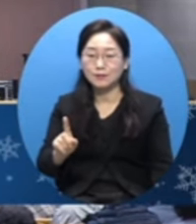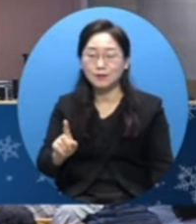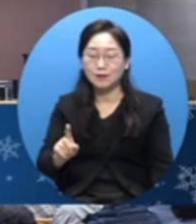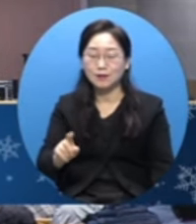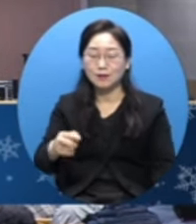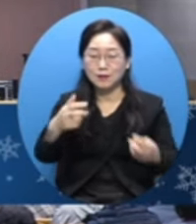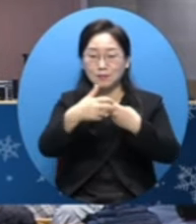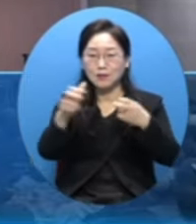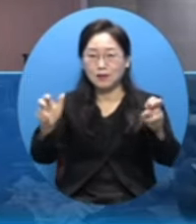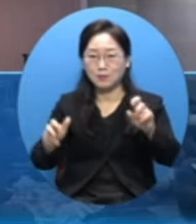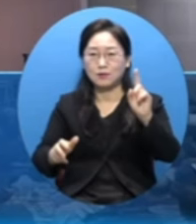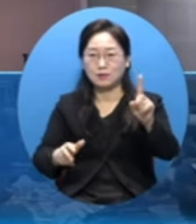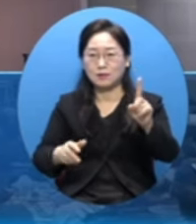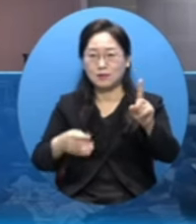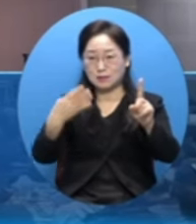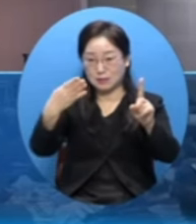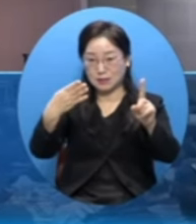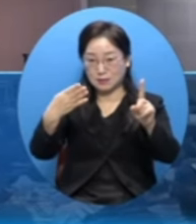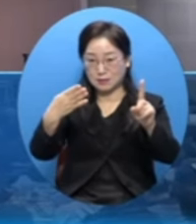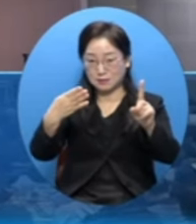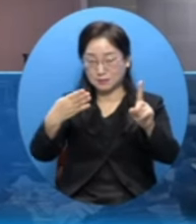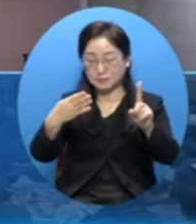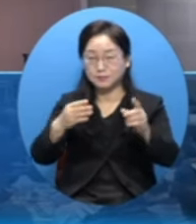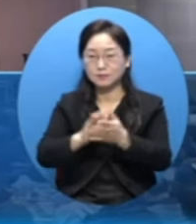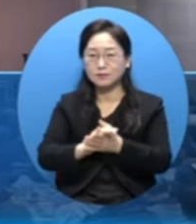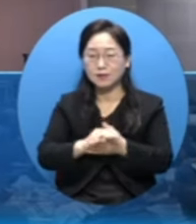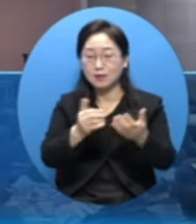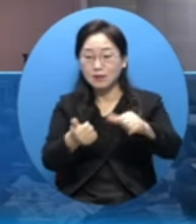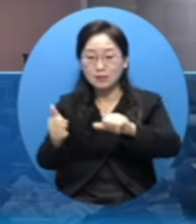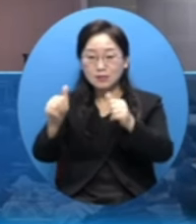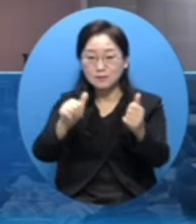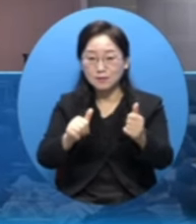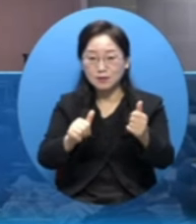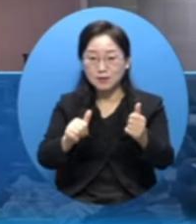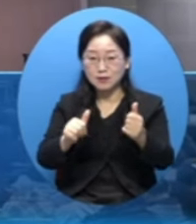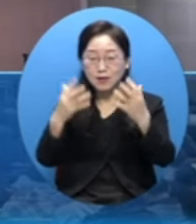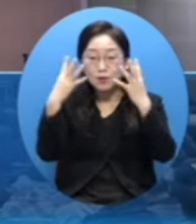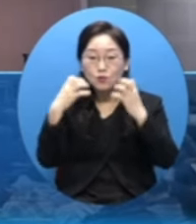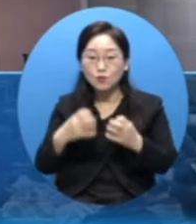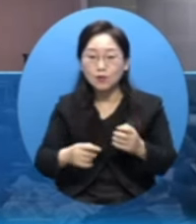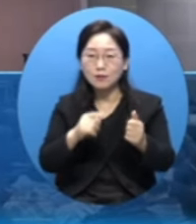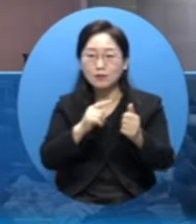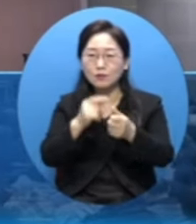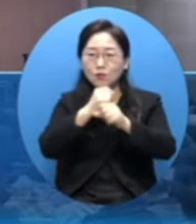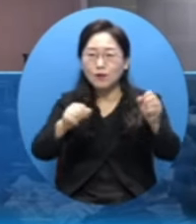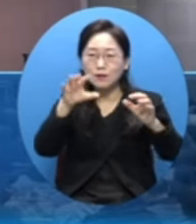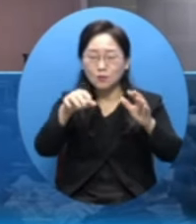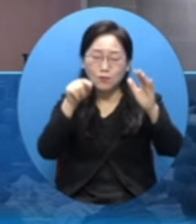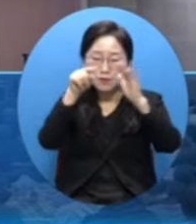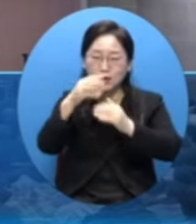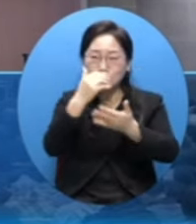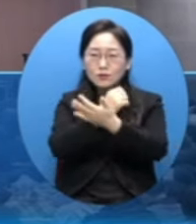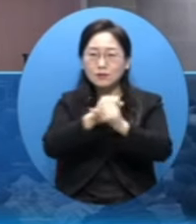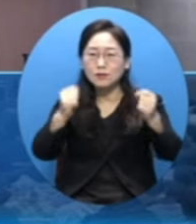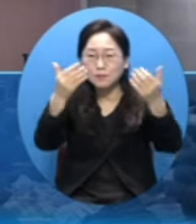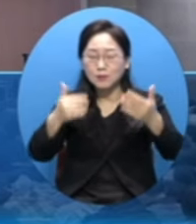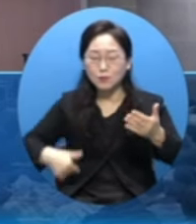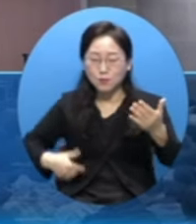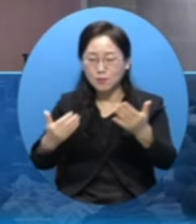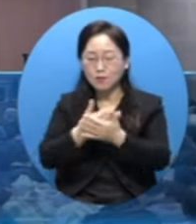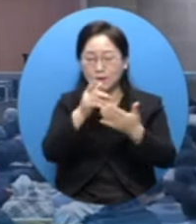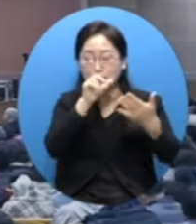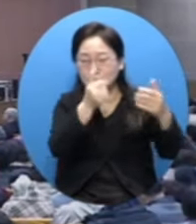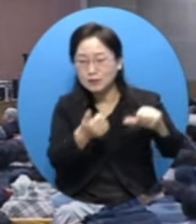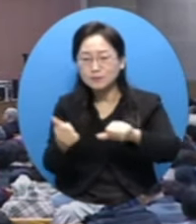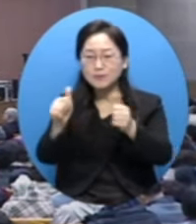마가복음 1장 4절은 이렇게 말씀합니다. 침례 요한이 광야에 이르러 죄사함을 받게 하는 회개의 침례를 전파하니.